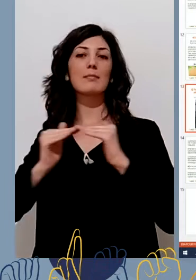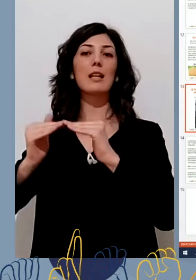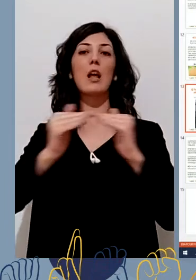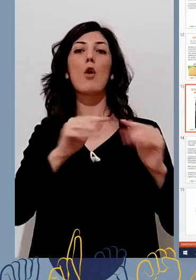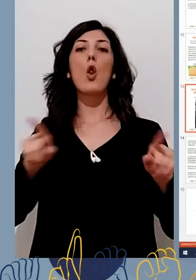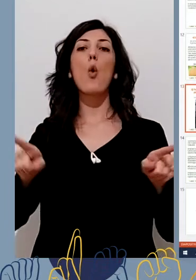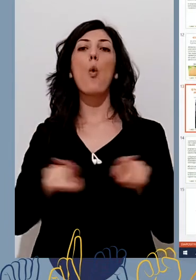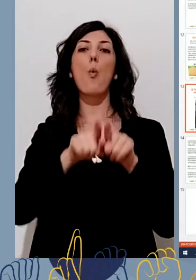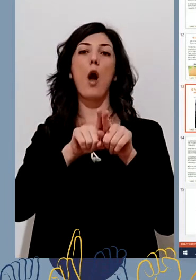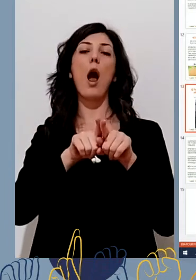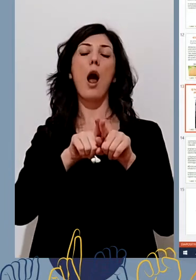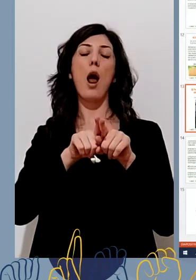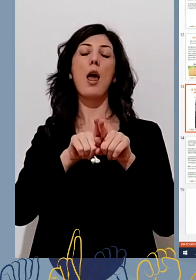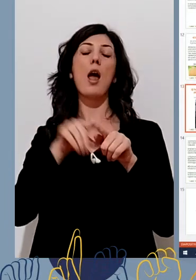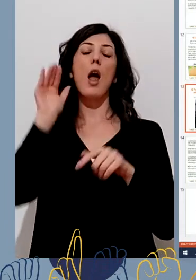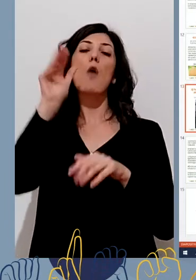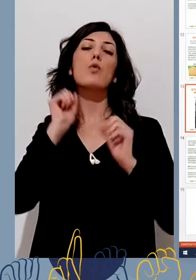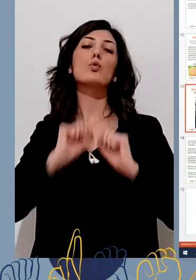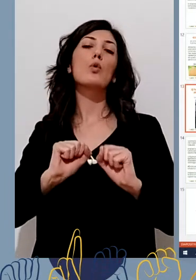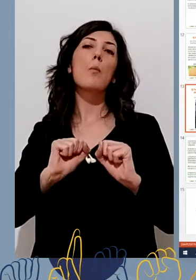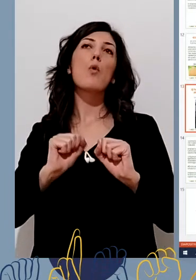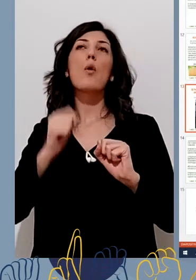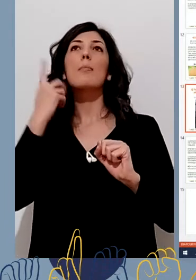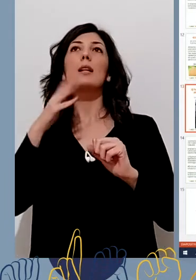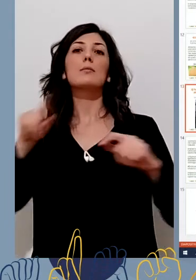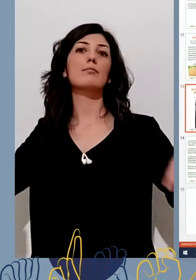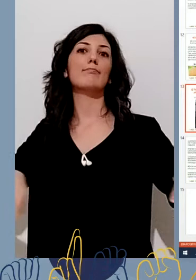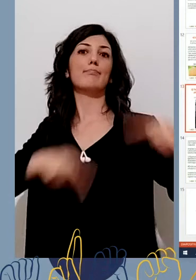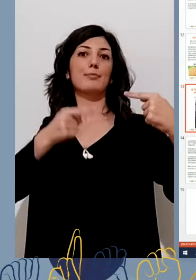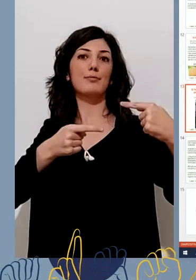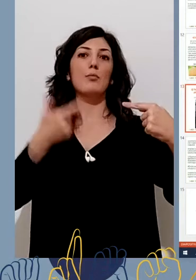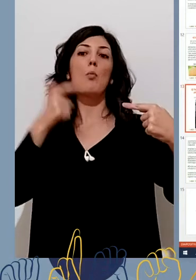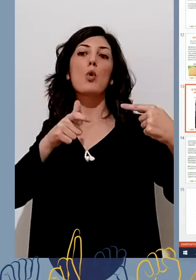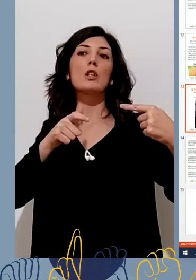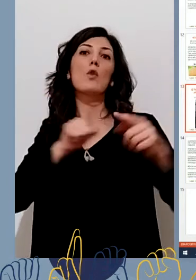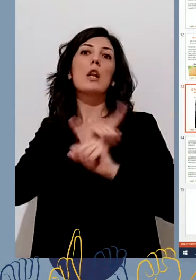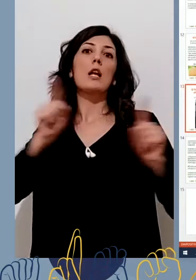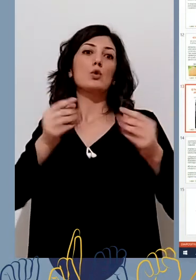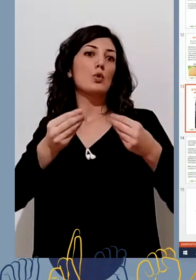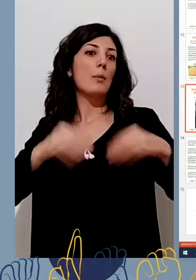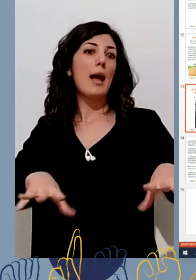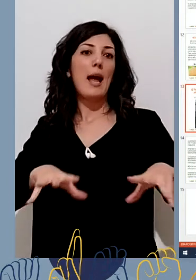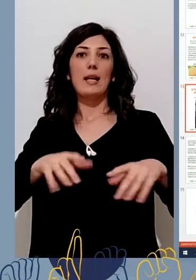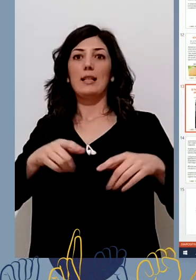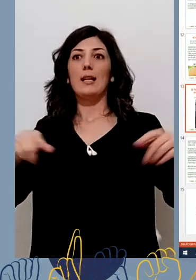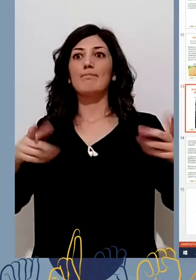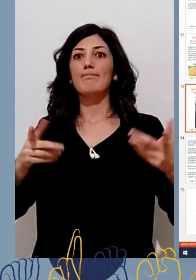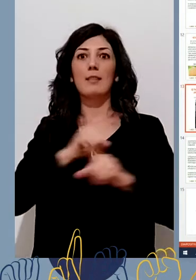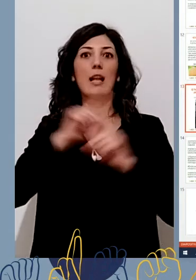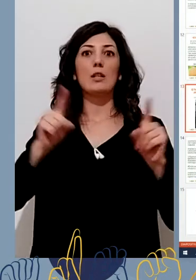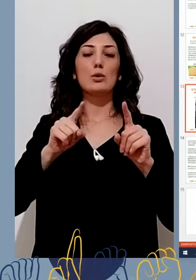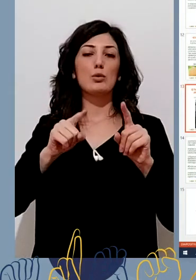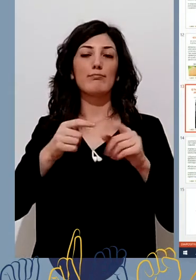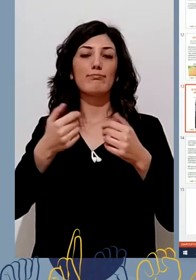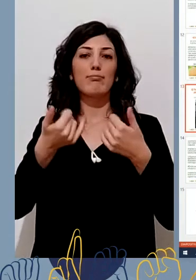scontro, proprio perché nessuno cede da nessun punto di vista, e qua entra in gioco sempre la relazione. Se invece si